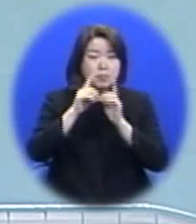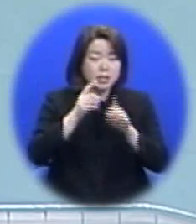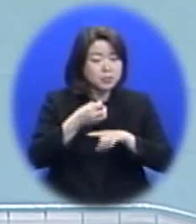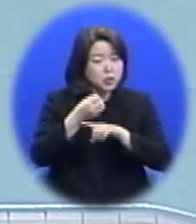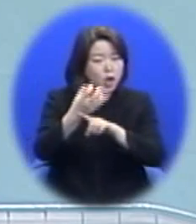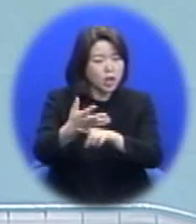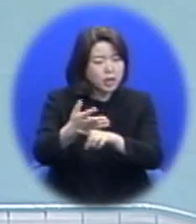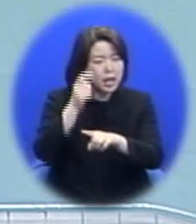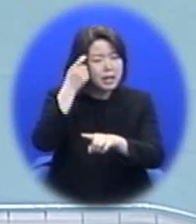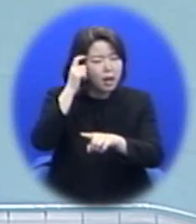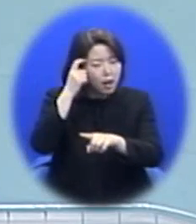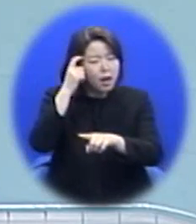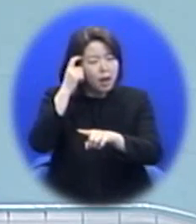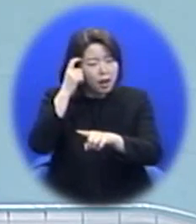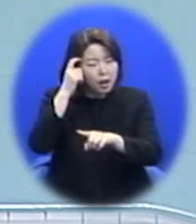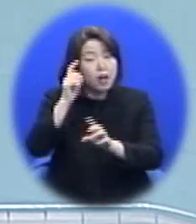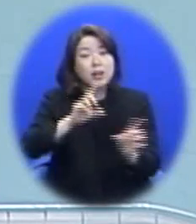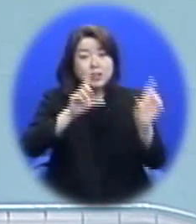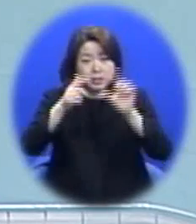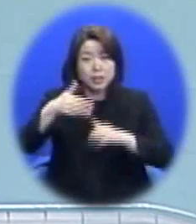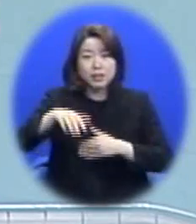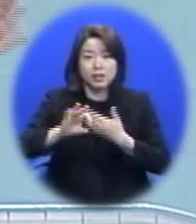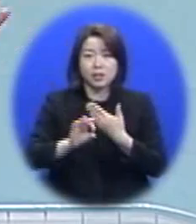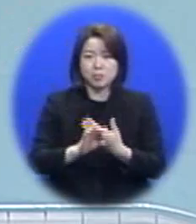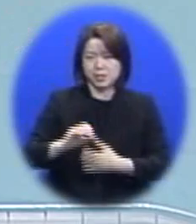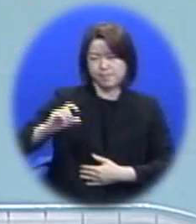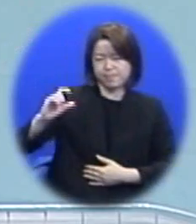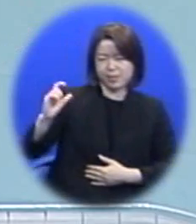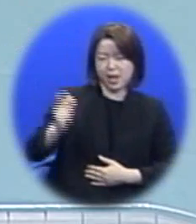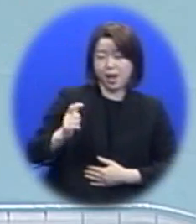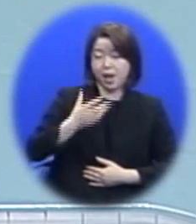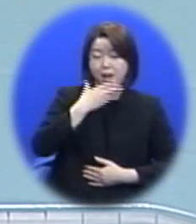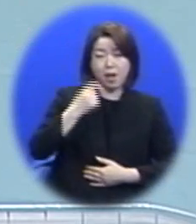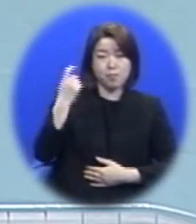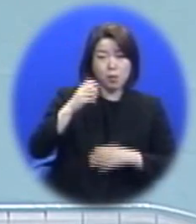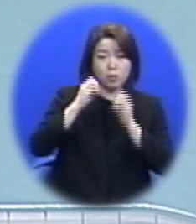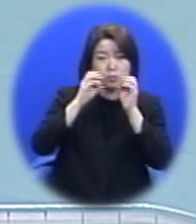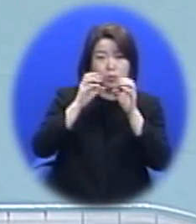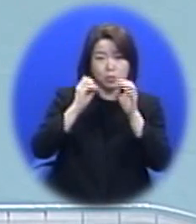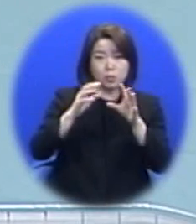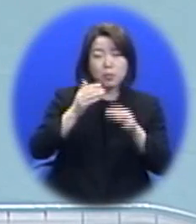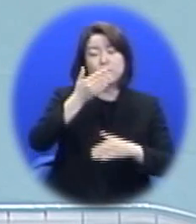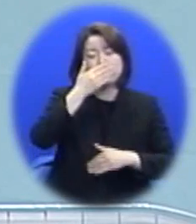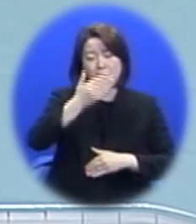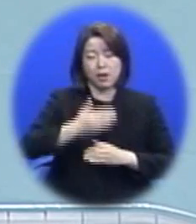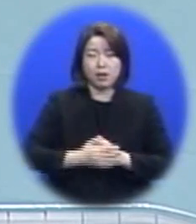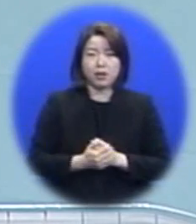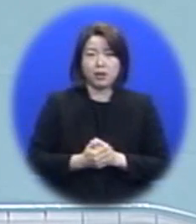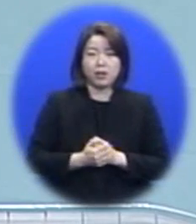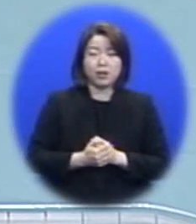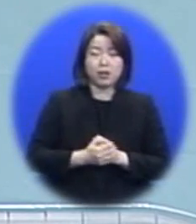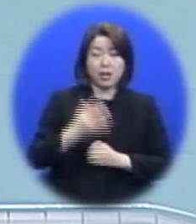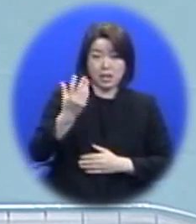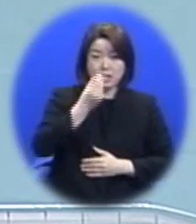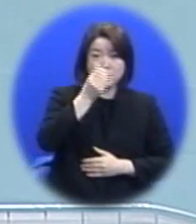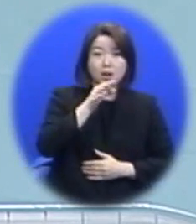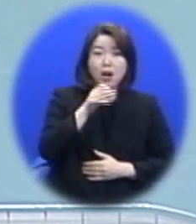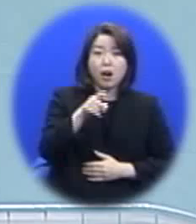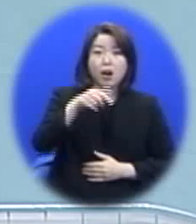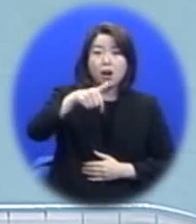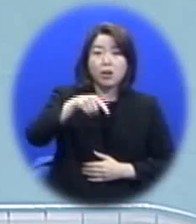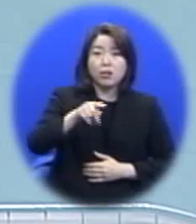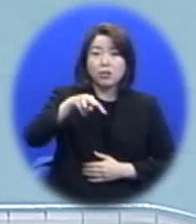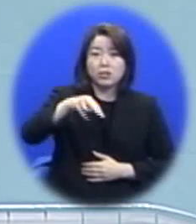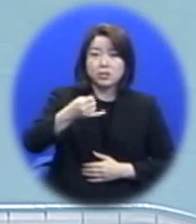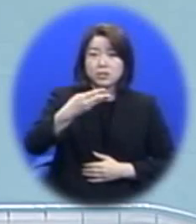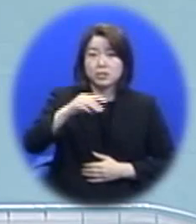된다고 생각하고 살면 강력한 복음 전도가 일어납니다. 성 어거스틴이